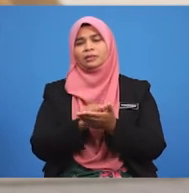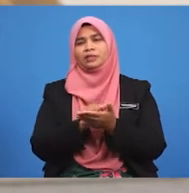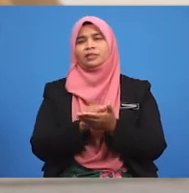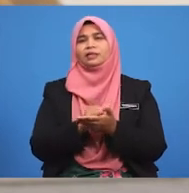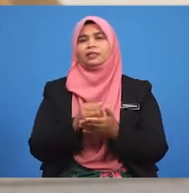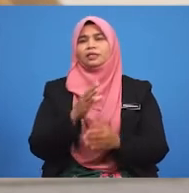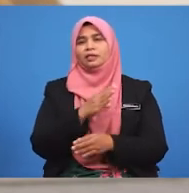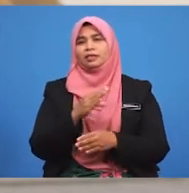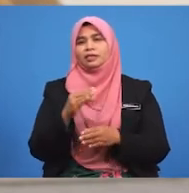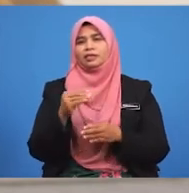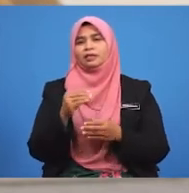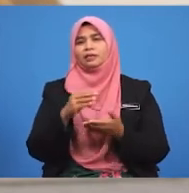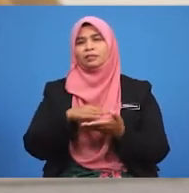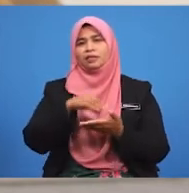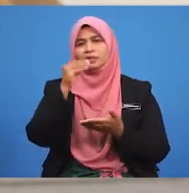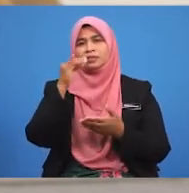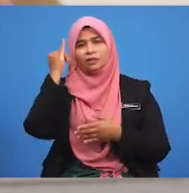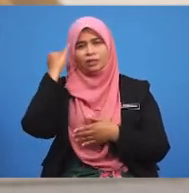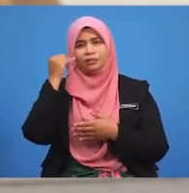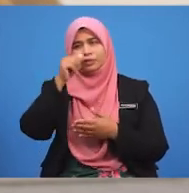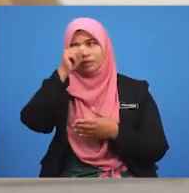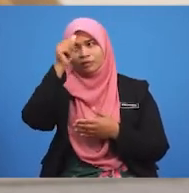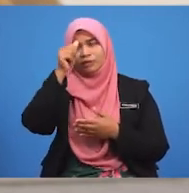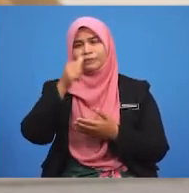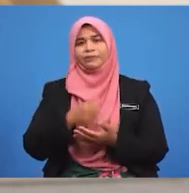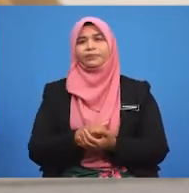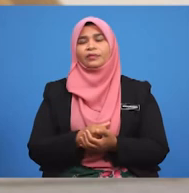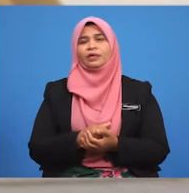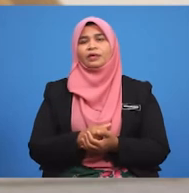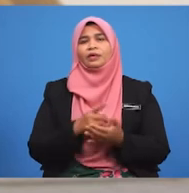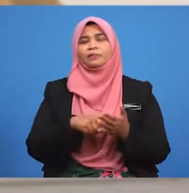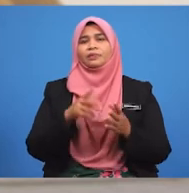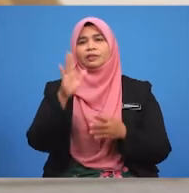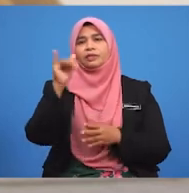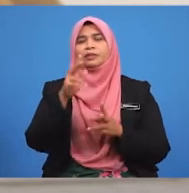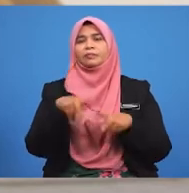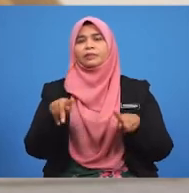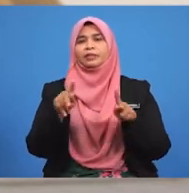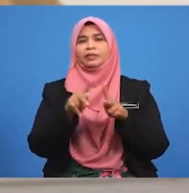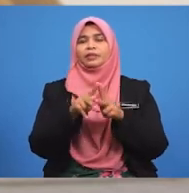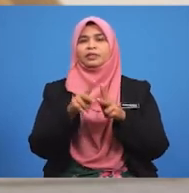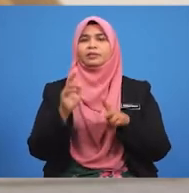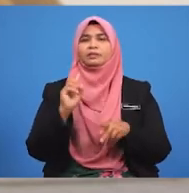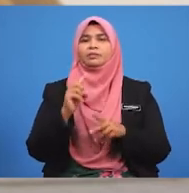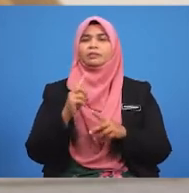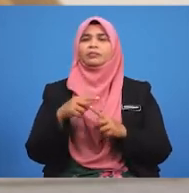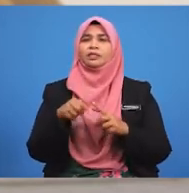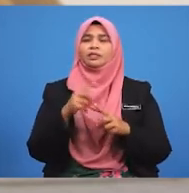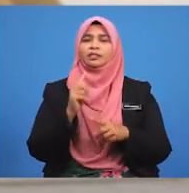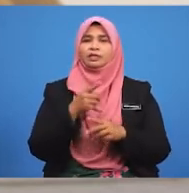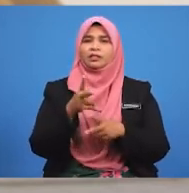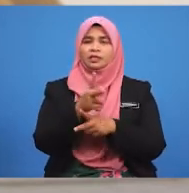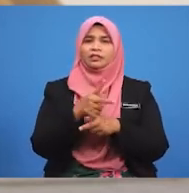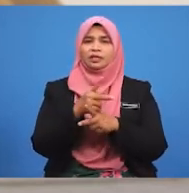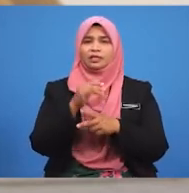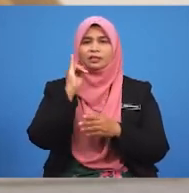dan melakukan ibadah sebanyak mungkin. Apa yang penting kita lakukan dengan ikhlas Bila kita jaga iman kita, Allah akan jaga